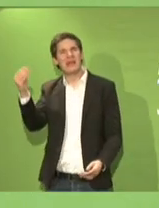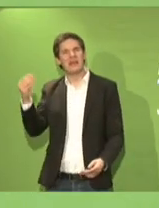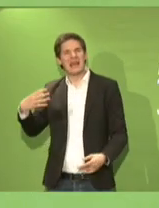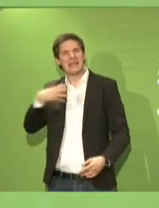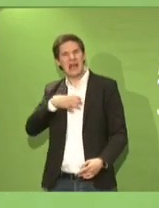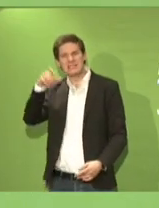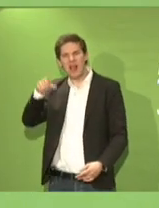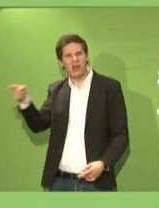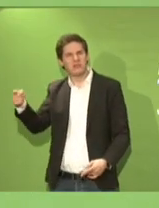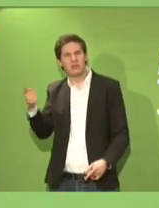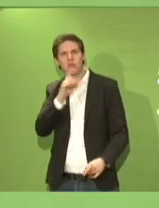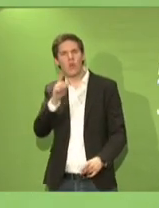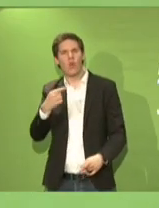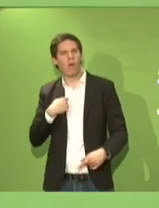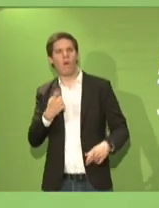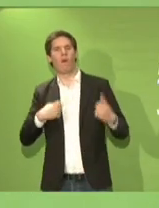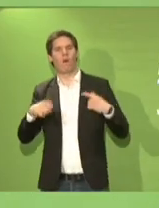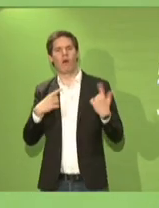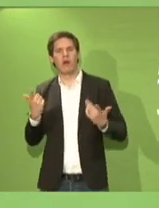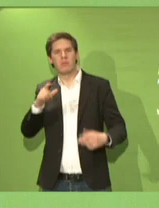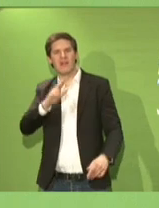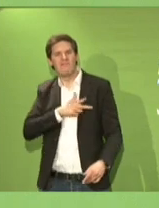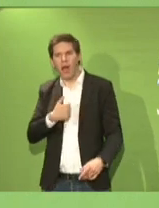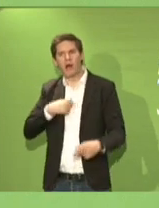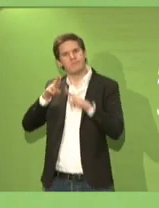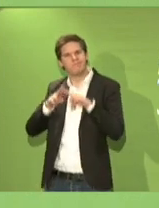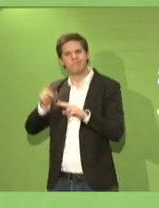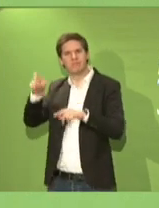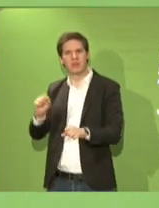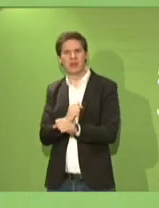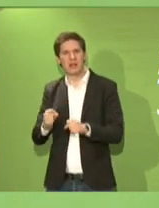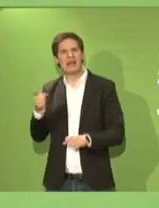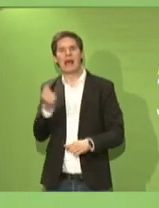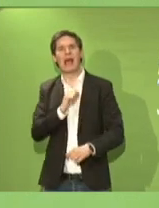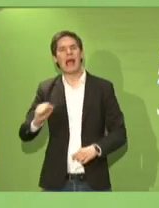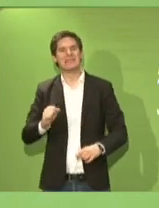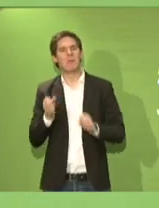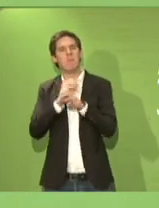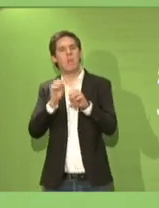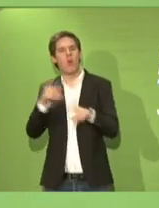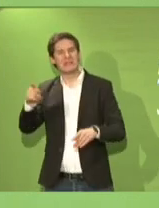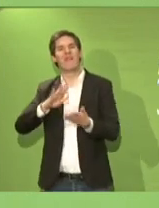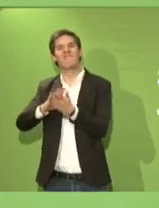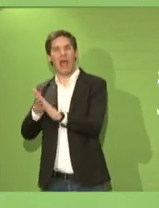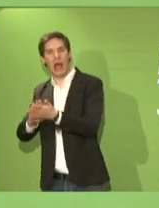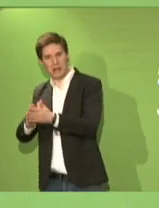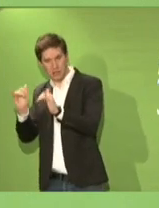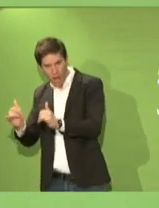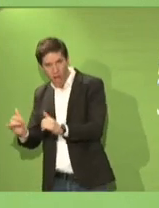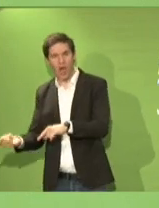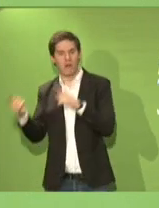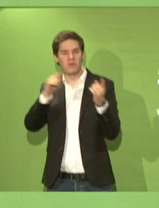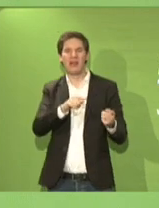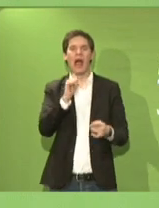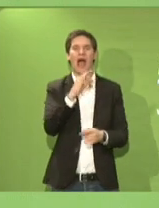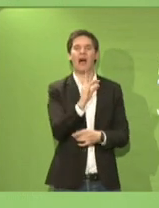Glaubwürdigkeit völlig aufs Spiel. Sie kann nicht auf der europäischen Ebene einerseits mit Rechtspopulisten verhandeln, auf der anderen Seite sagen, die AfD spiele